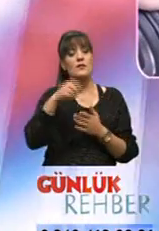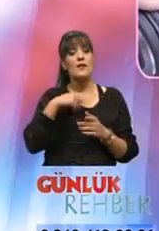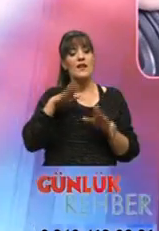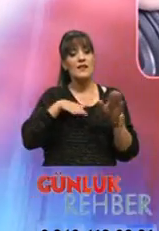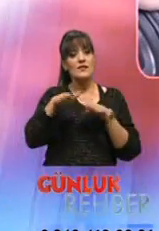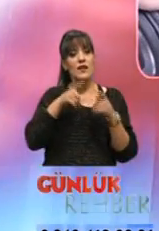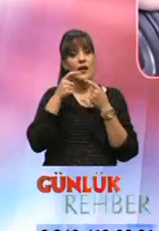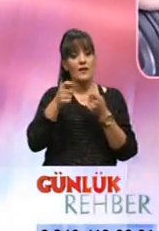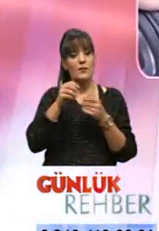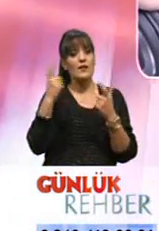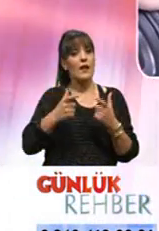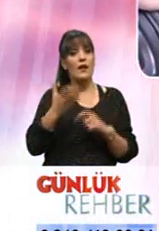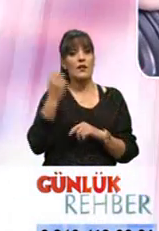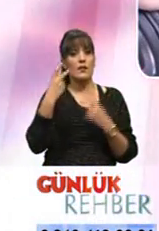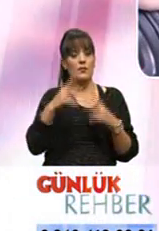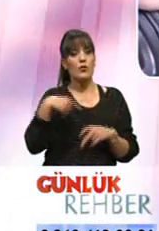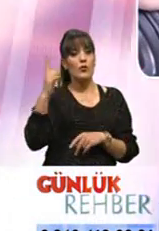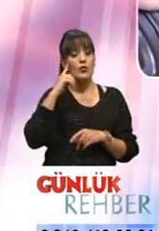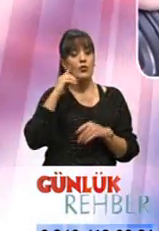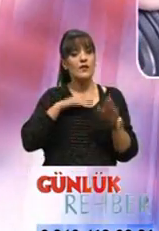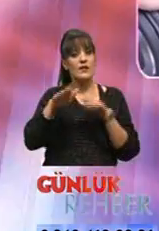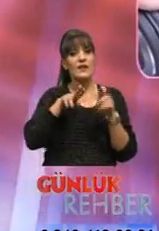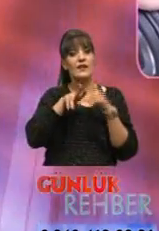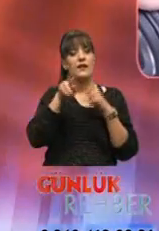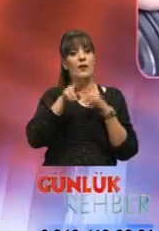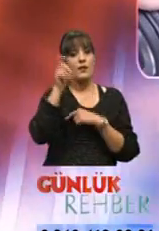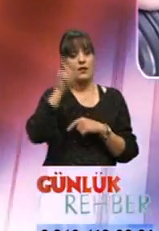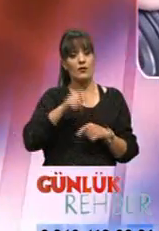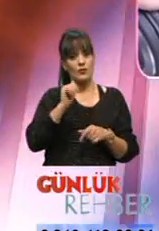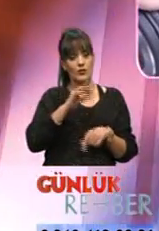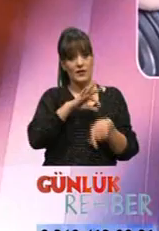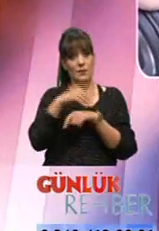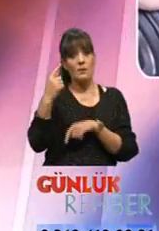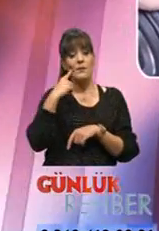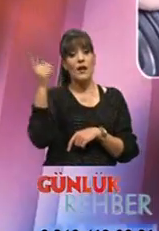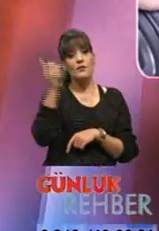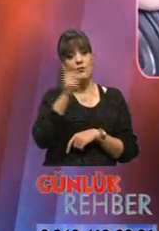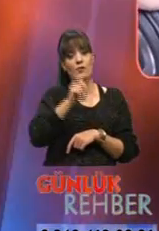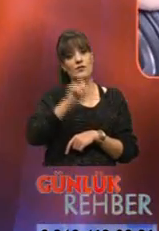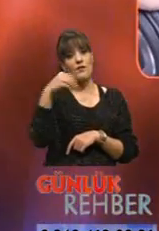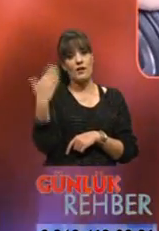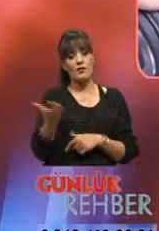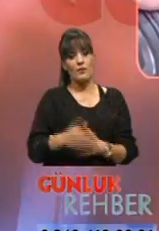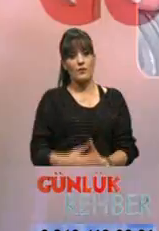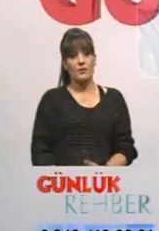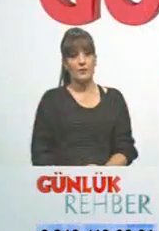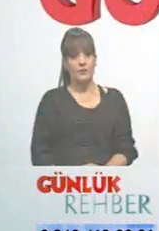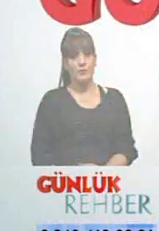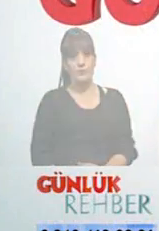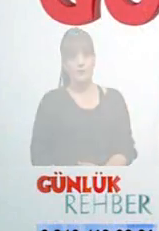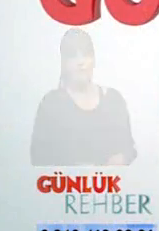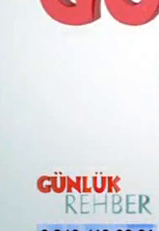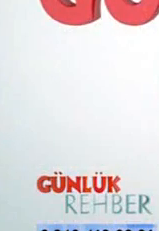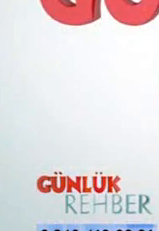DJ'lik eğitimi nerelerden alınabilir? Ünlü DJ Yiğit Yaparel günlük rehberde Pınar Ayhan'ın sorularını yanıtlıyor.